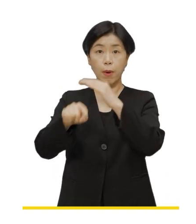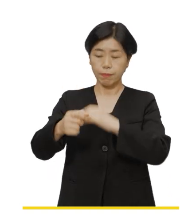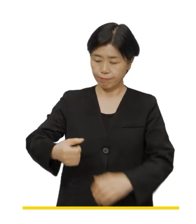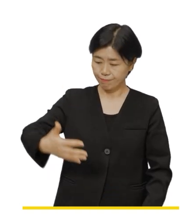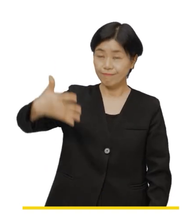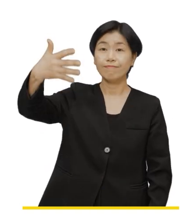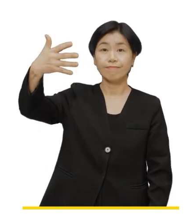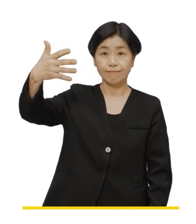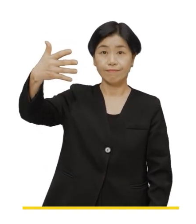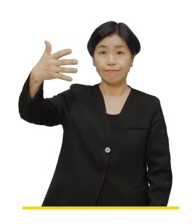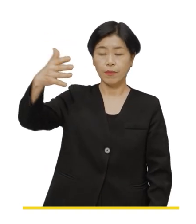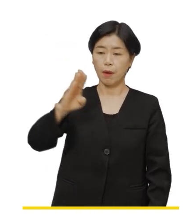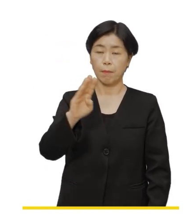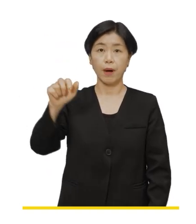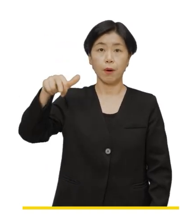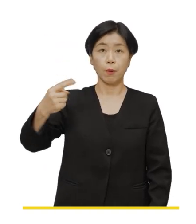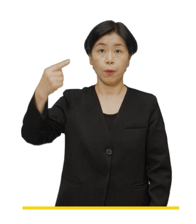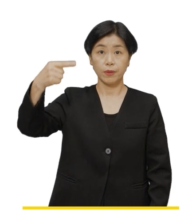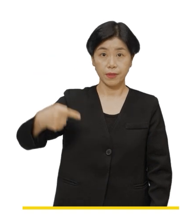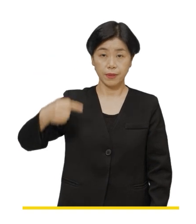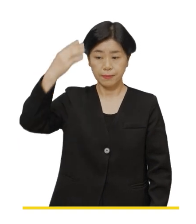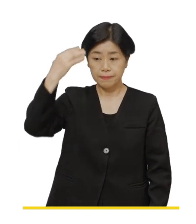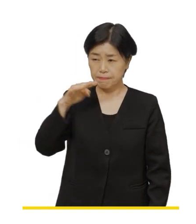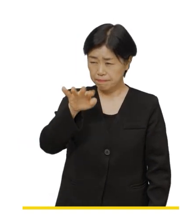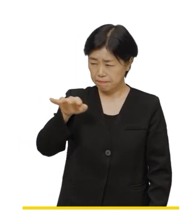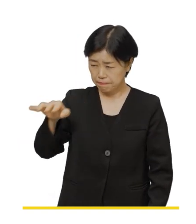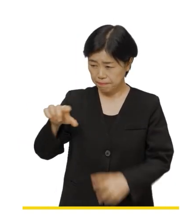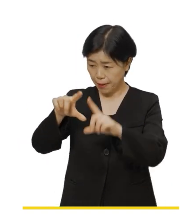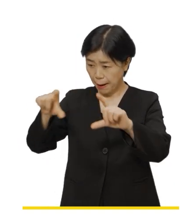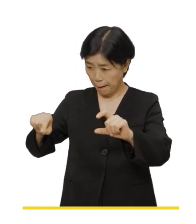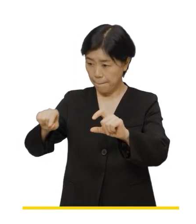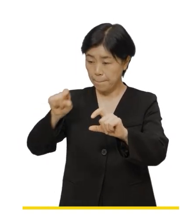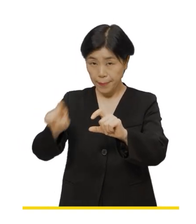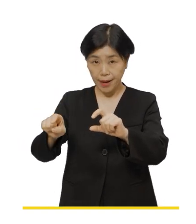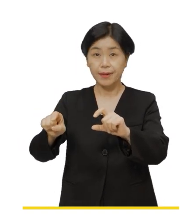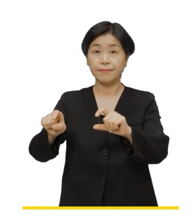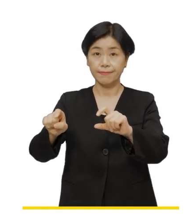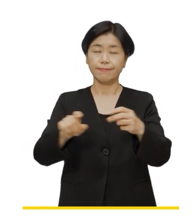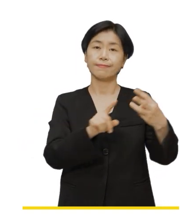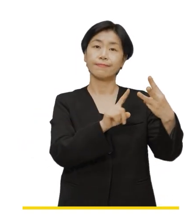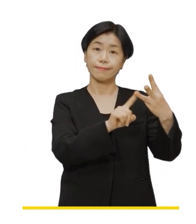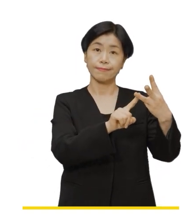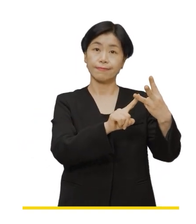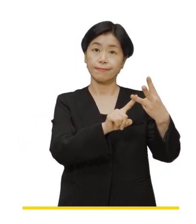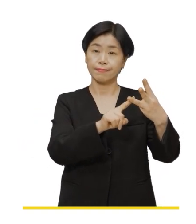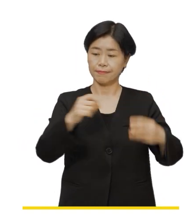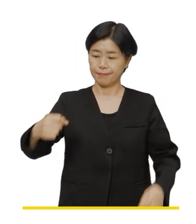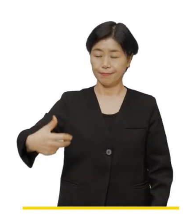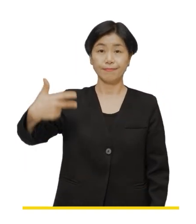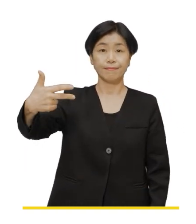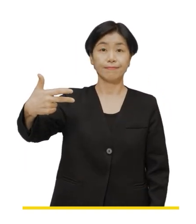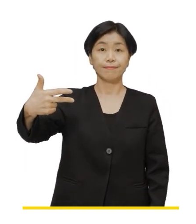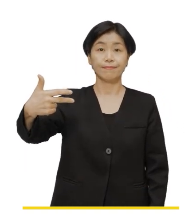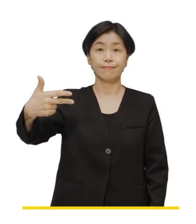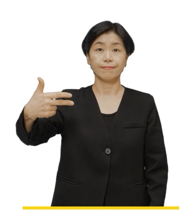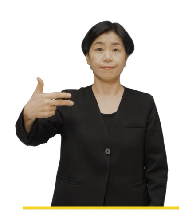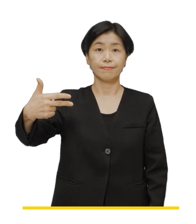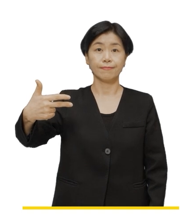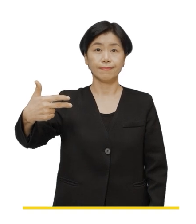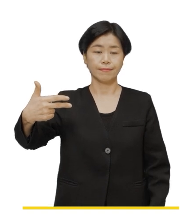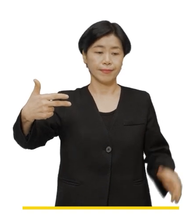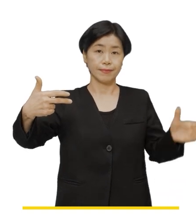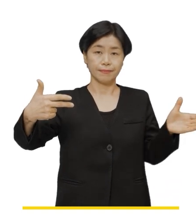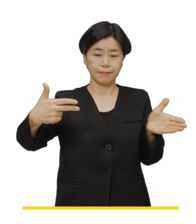안전나라 홈페이지에서 바코드 검색을 눌러요. 세 번째, 바코드 검색 화면이 켜지면